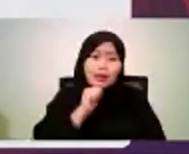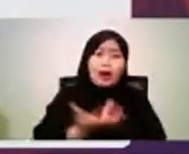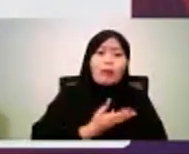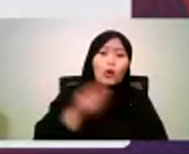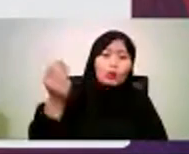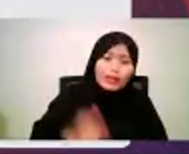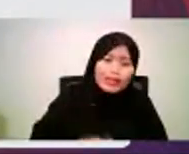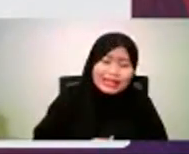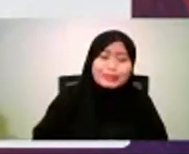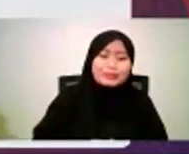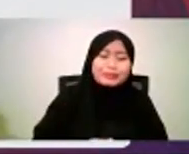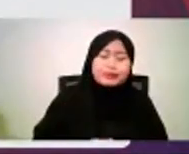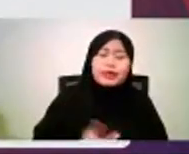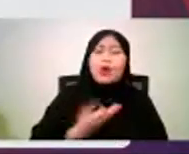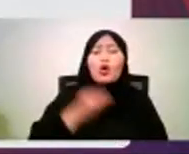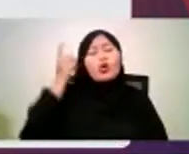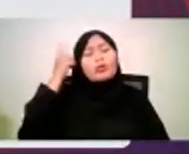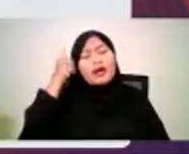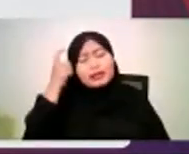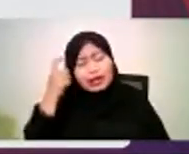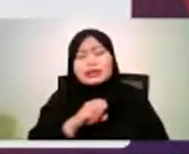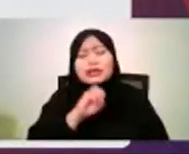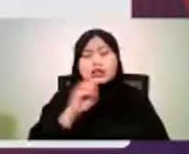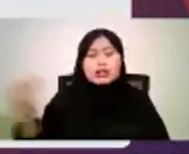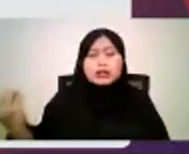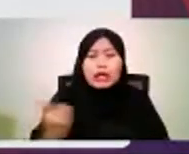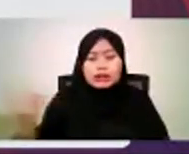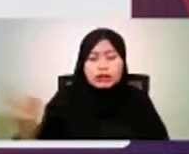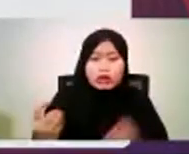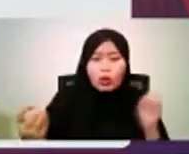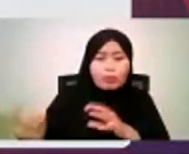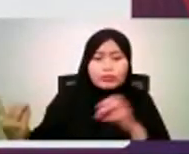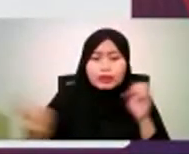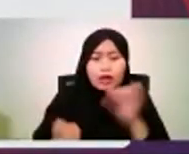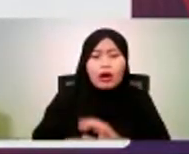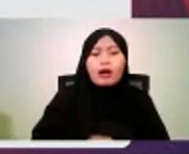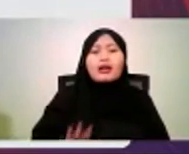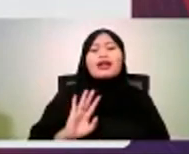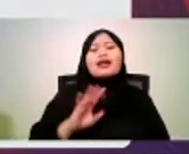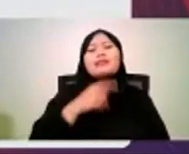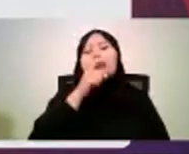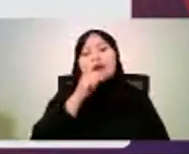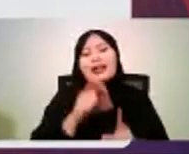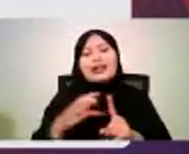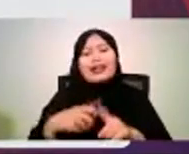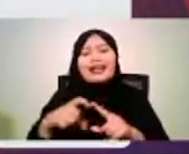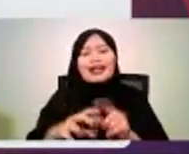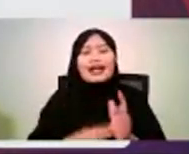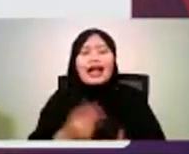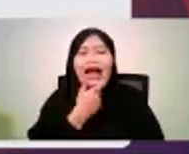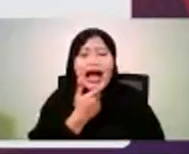mama bisa belajar soal jawab diciptakan ABS untuk soal jawab aktifkan ketawa hidup seperti